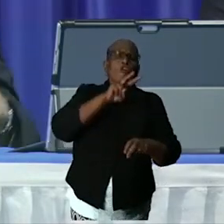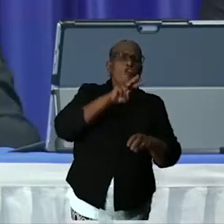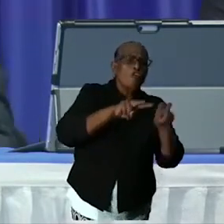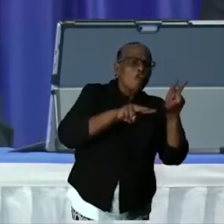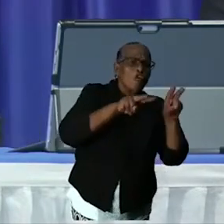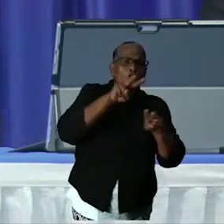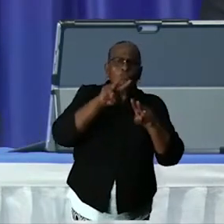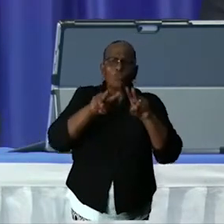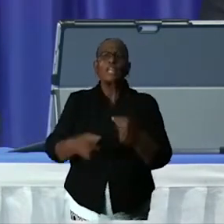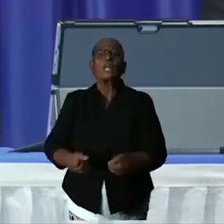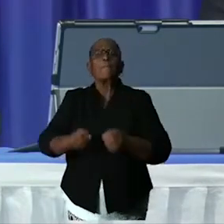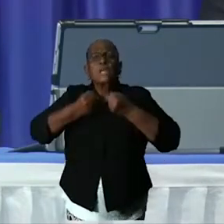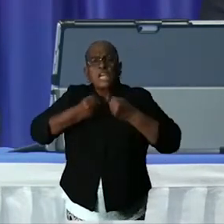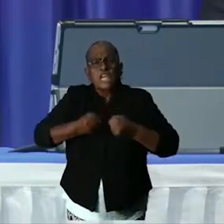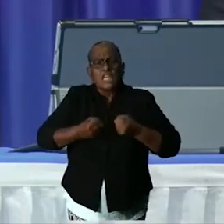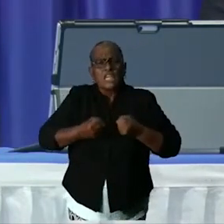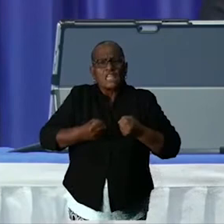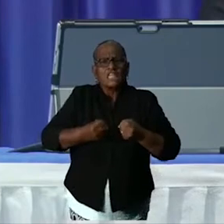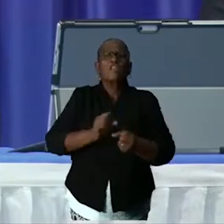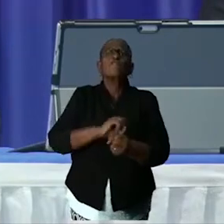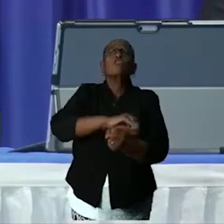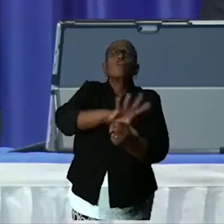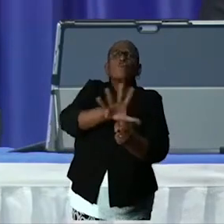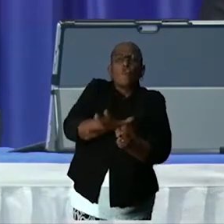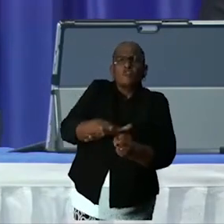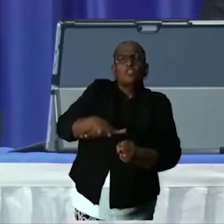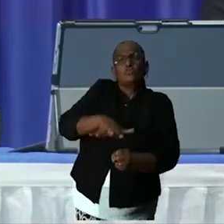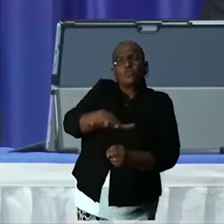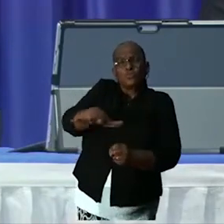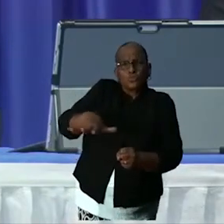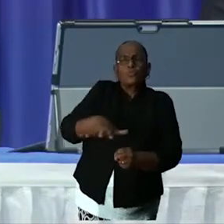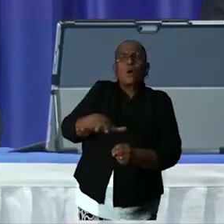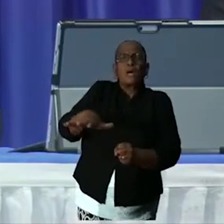controleren, beheersen van de COVID-situatie